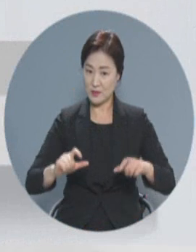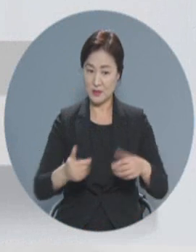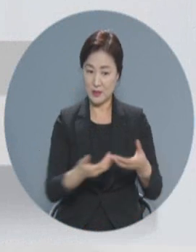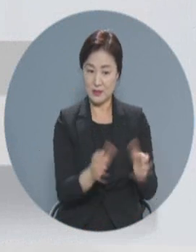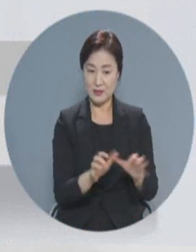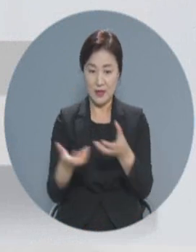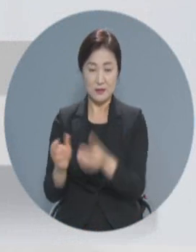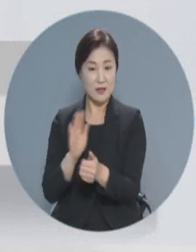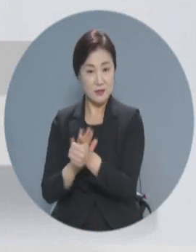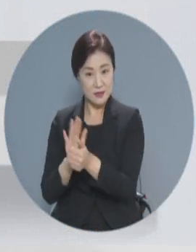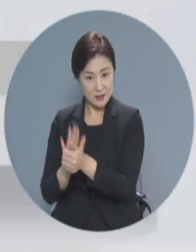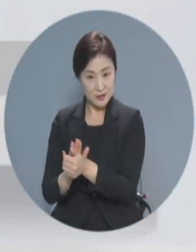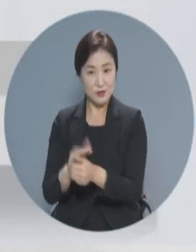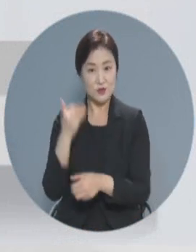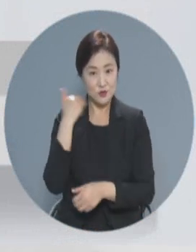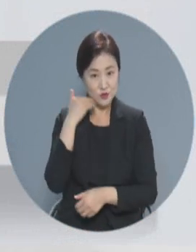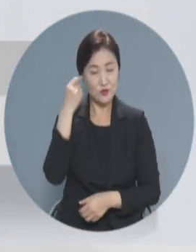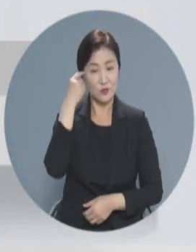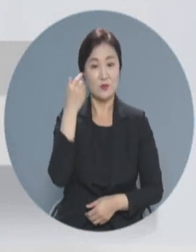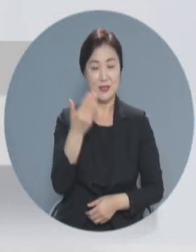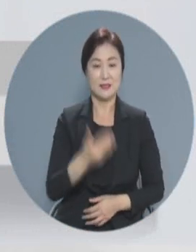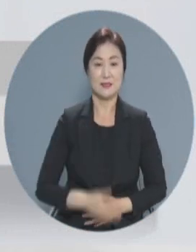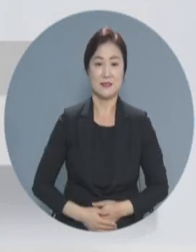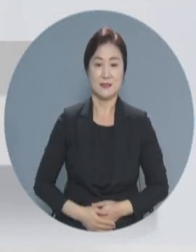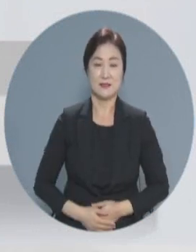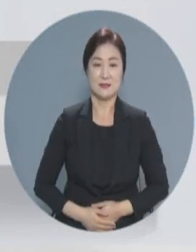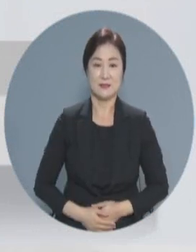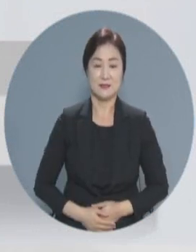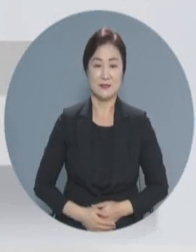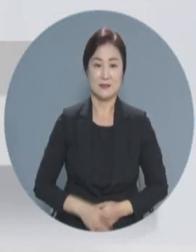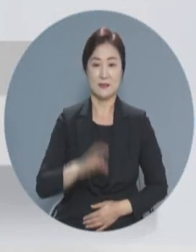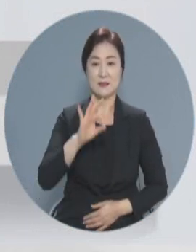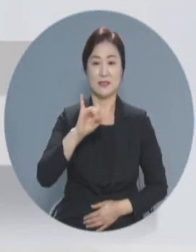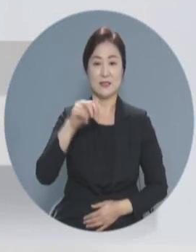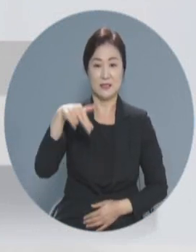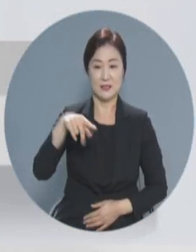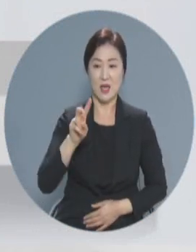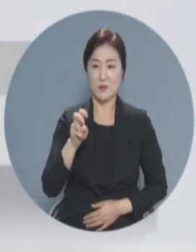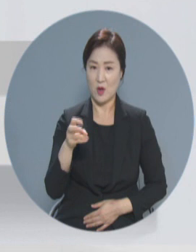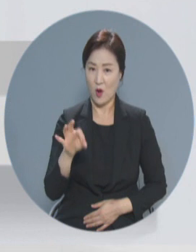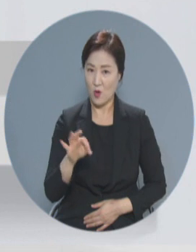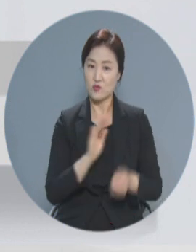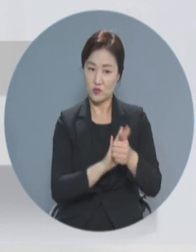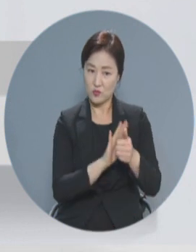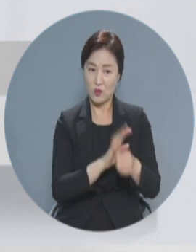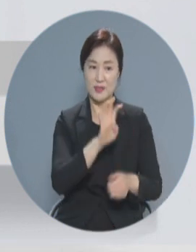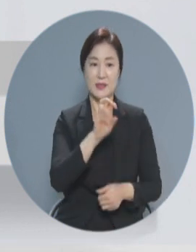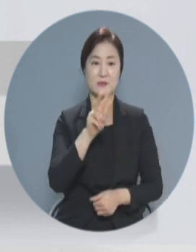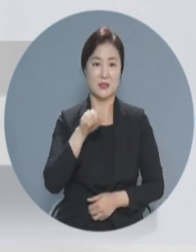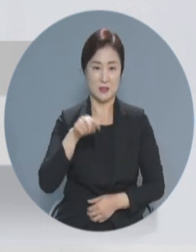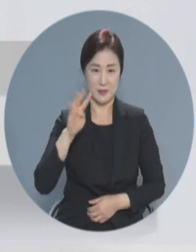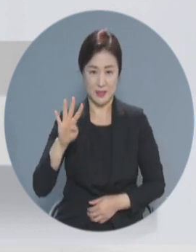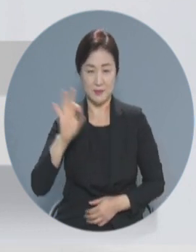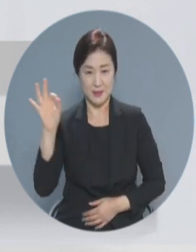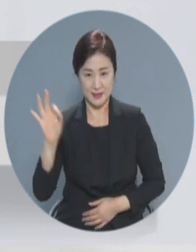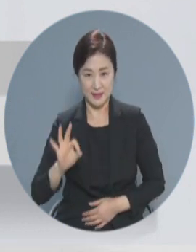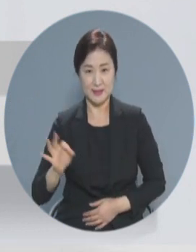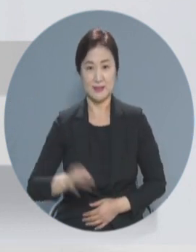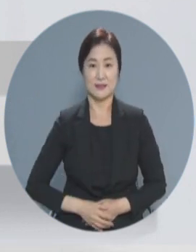대승 후보 선호도 물어봤습니다 더불어 민주당 지지층 에서는 이재명 후 부가 42.4%